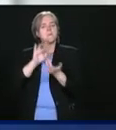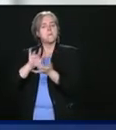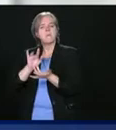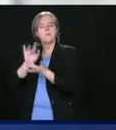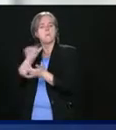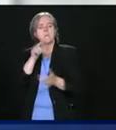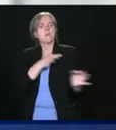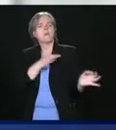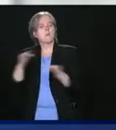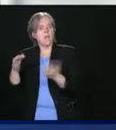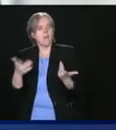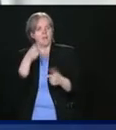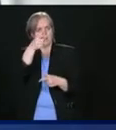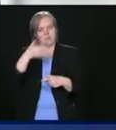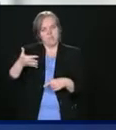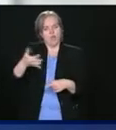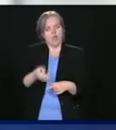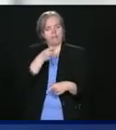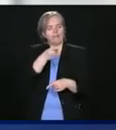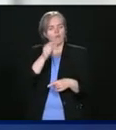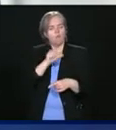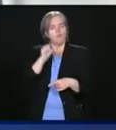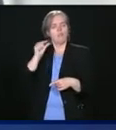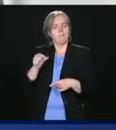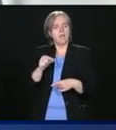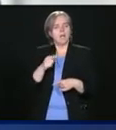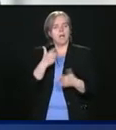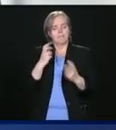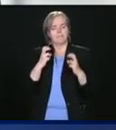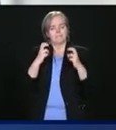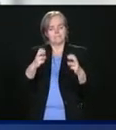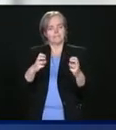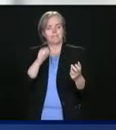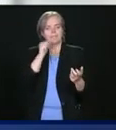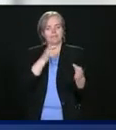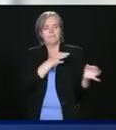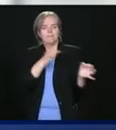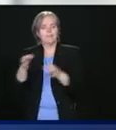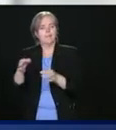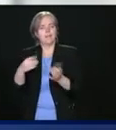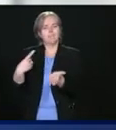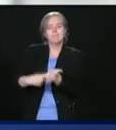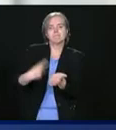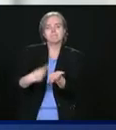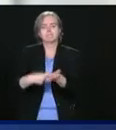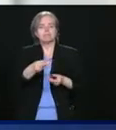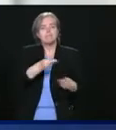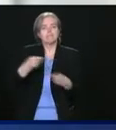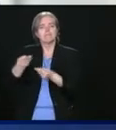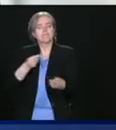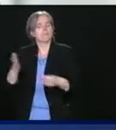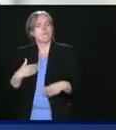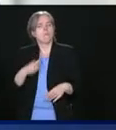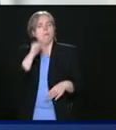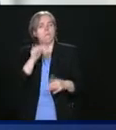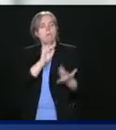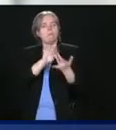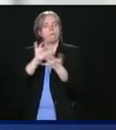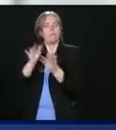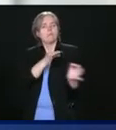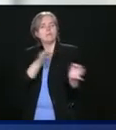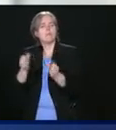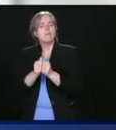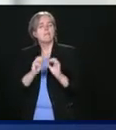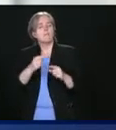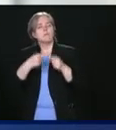crise, mais vous n'avez pas tenu ce genre de conversation avec les leaders de l'opposition. Pourquoi? Nous avons